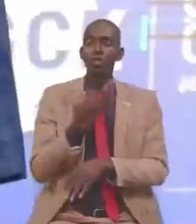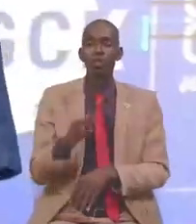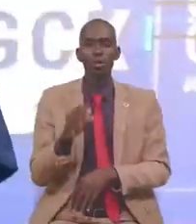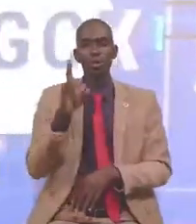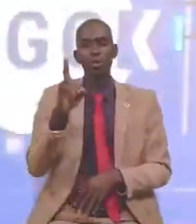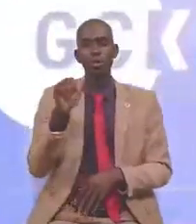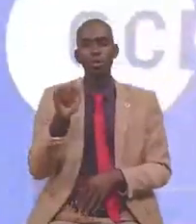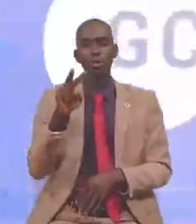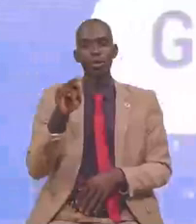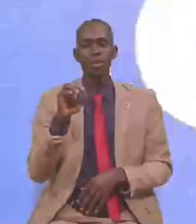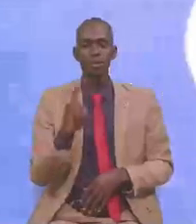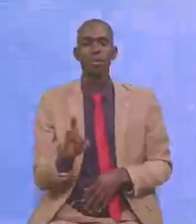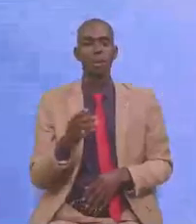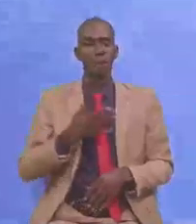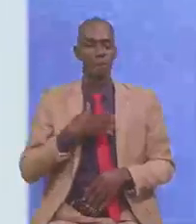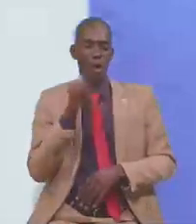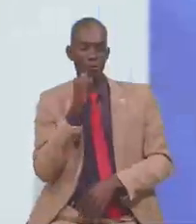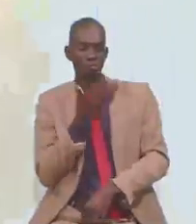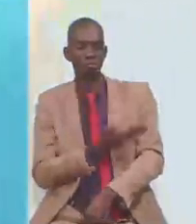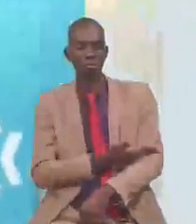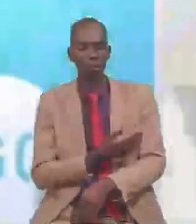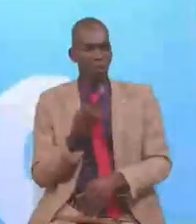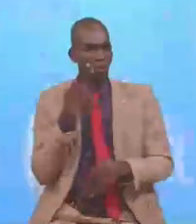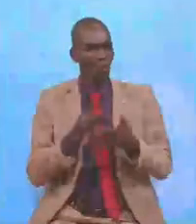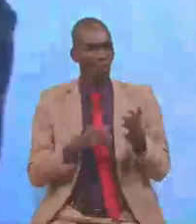fils de David, ma fille,